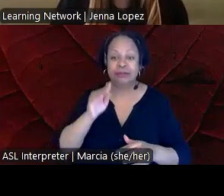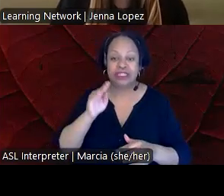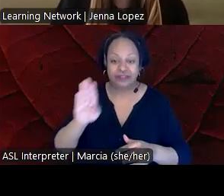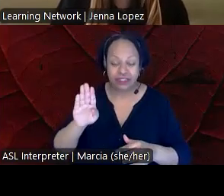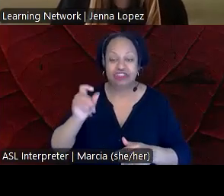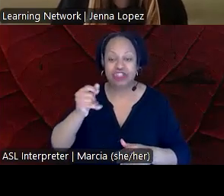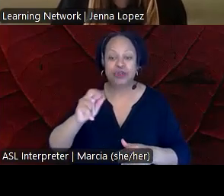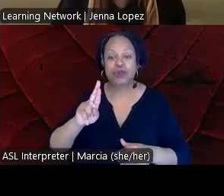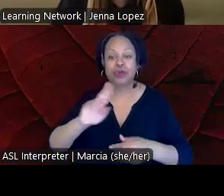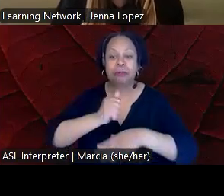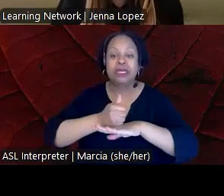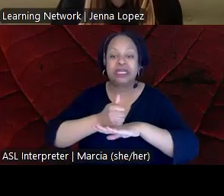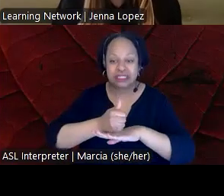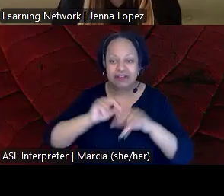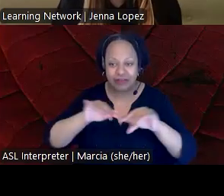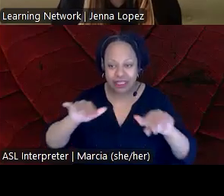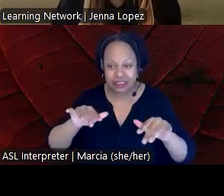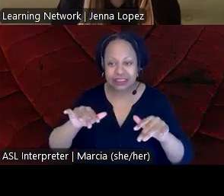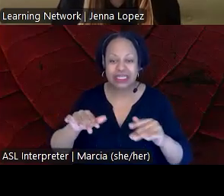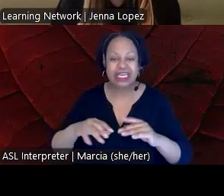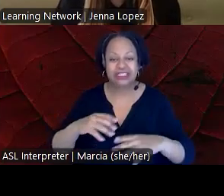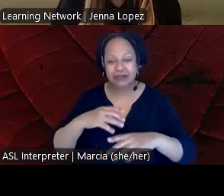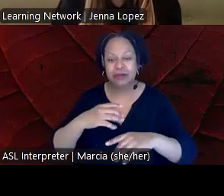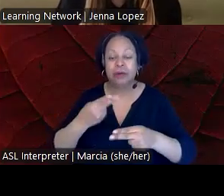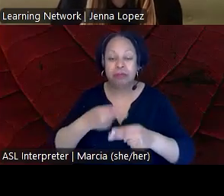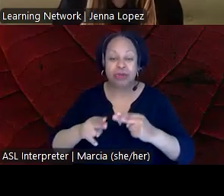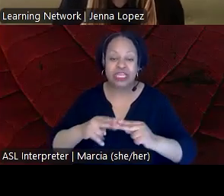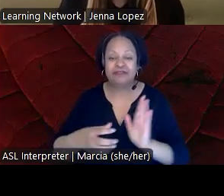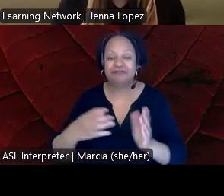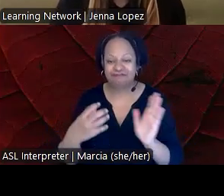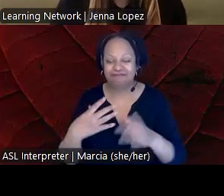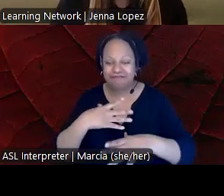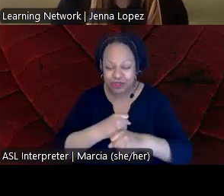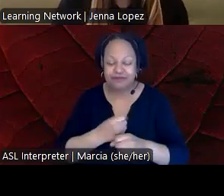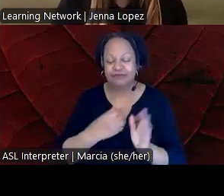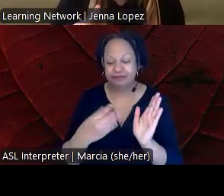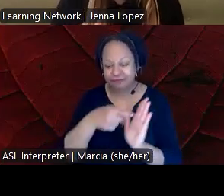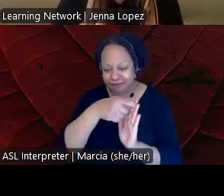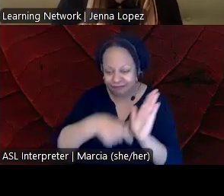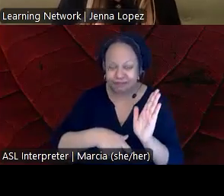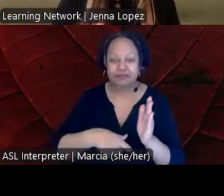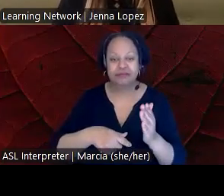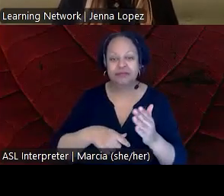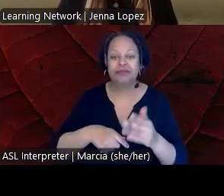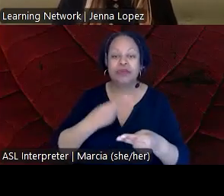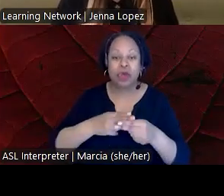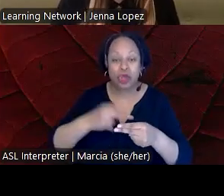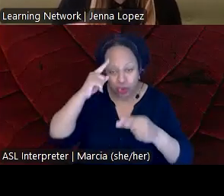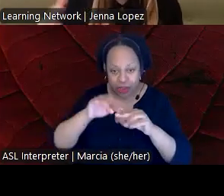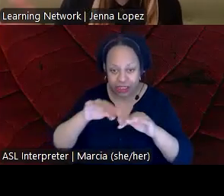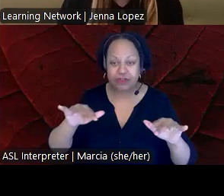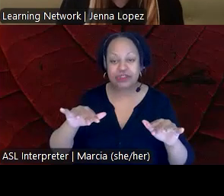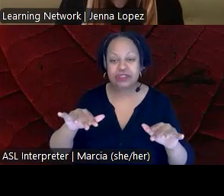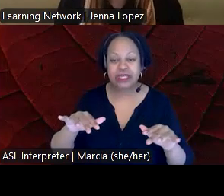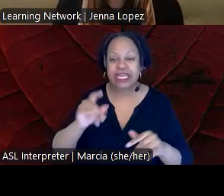basée sur le sexe. Cette note s'intitule Neurodiversité, violence fondée sur le sexe, soutenir les survivants neurodivergents dans le contexte de violences sexistes. Elle